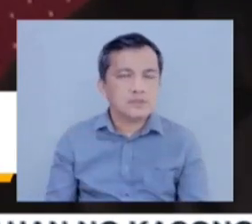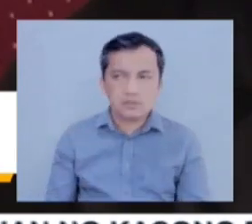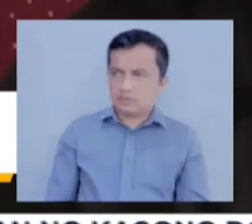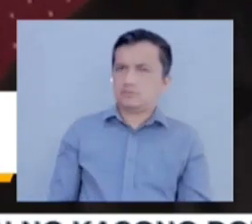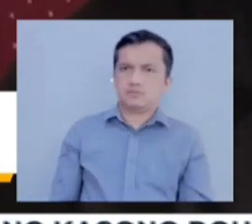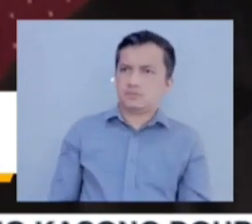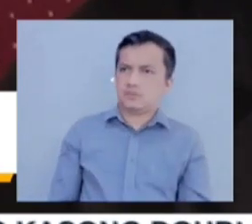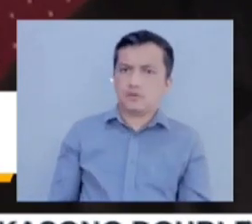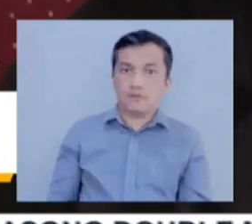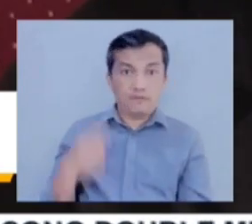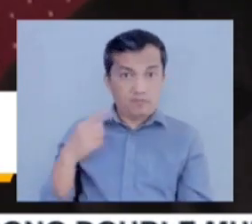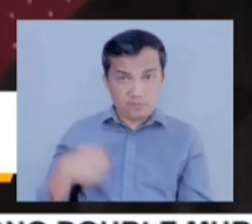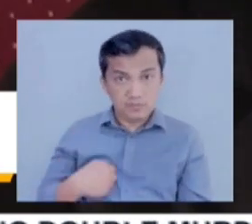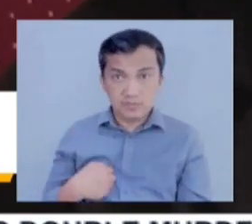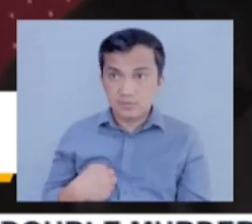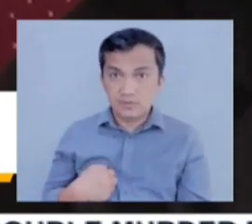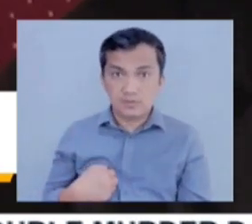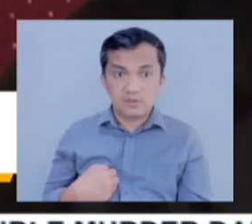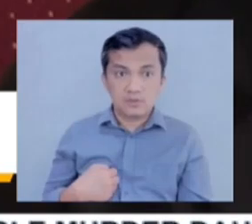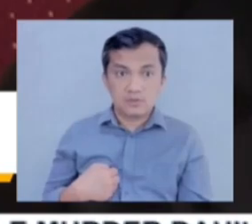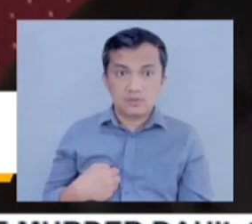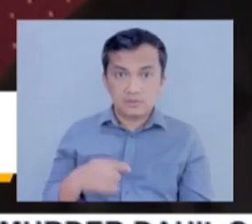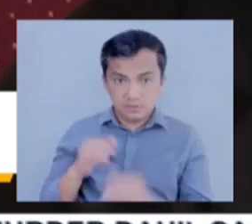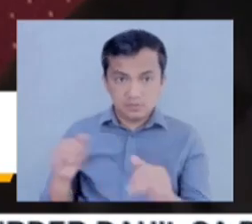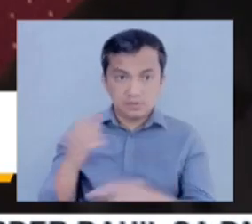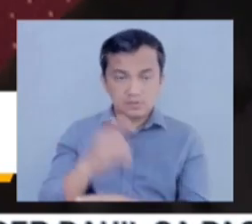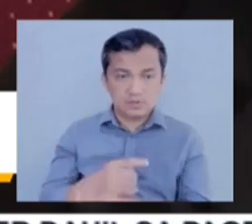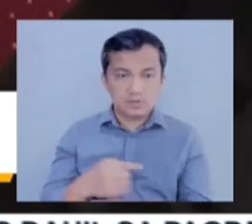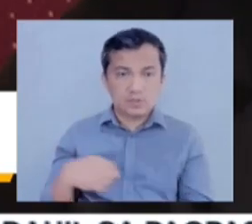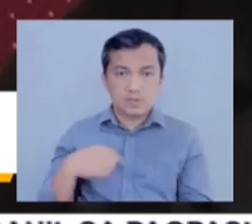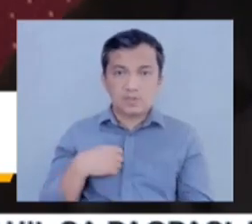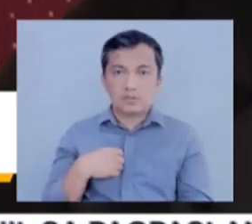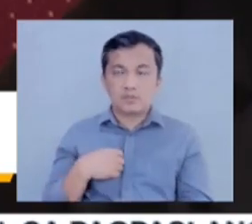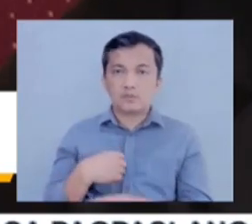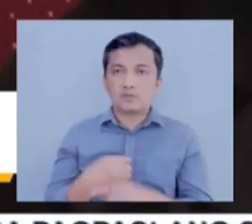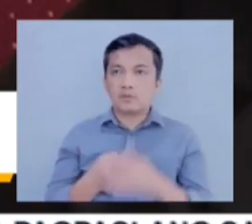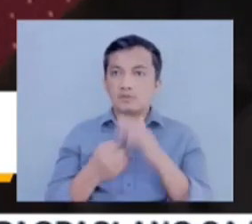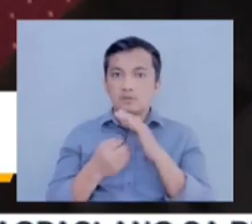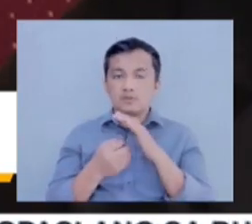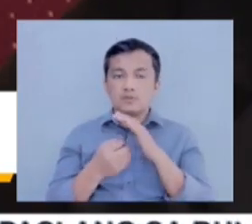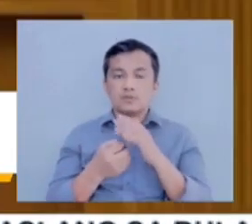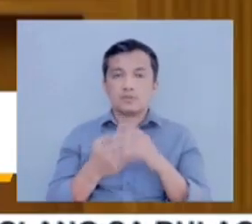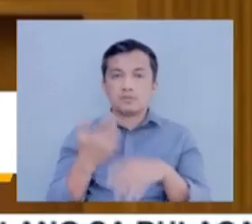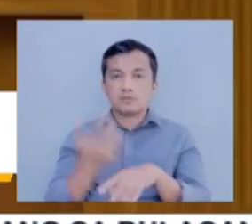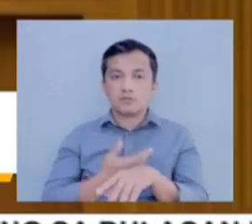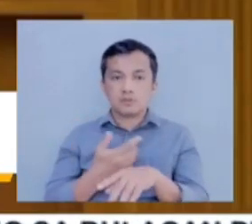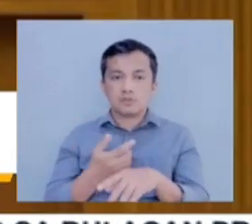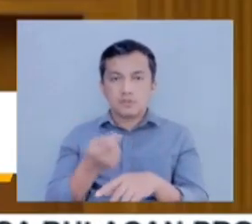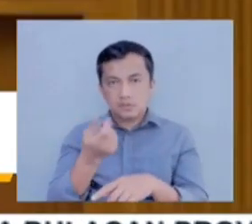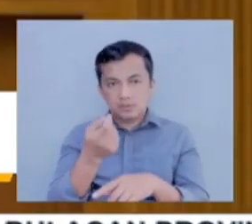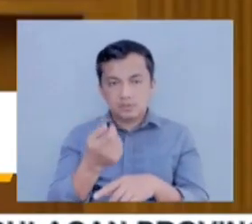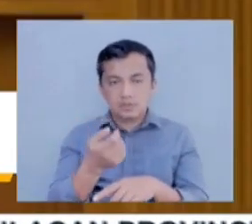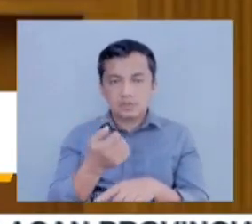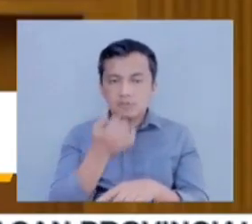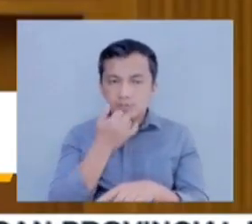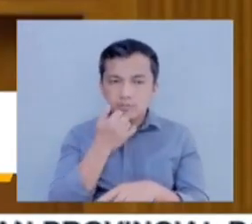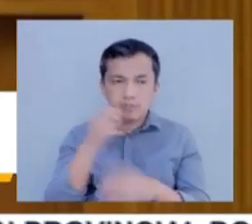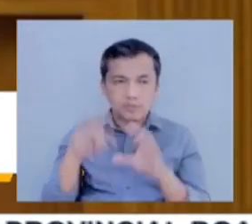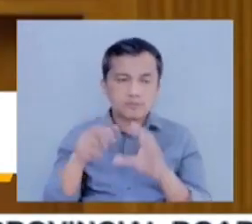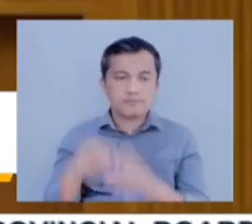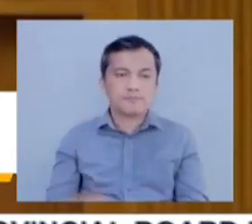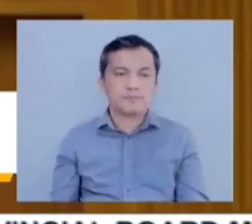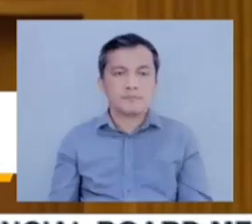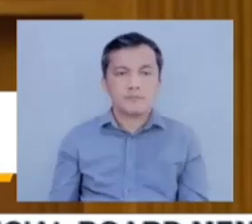akin, nung araw na yon kami na ang agrabyado, nagawan pa ng spliced videos. Sa hiwalay na video, una